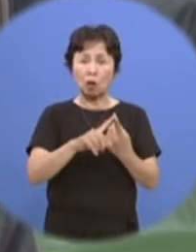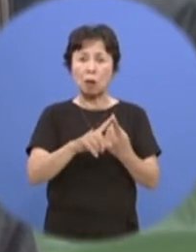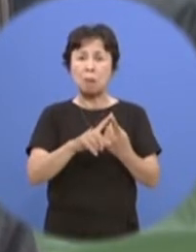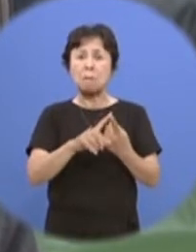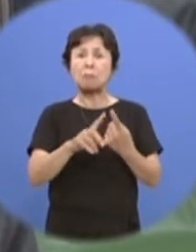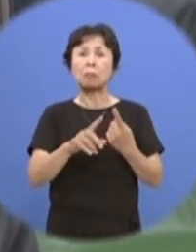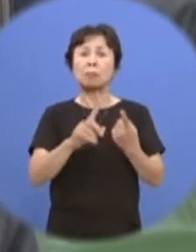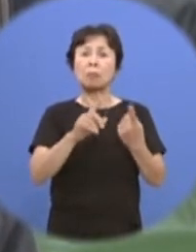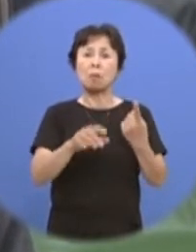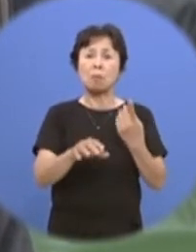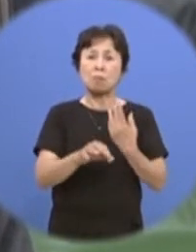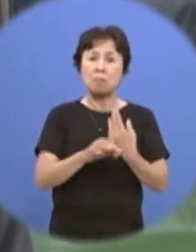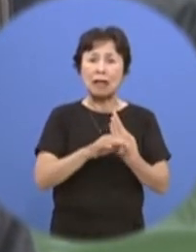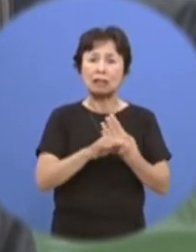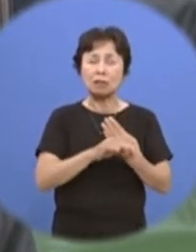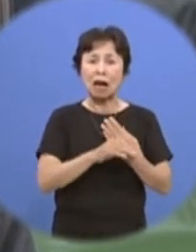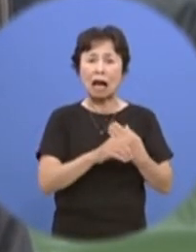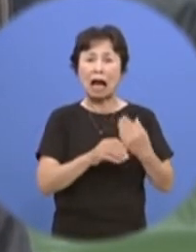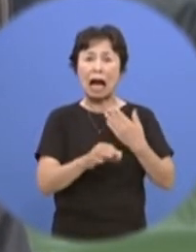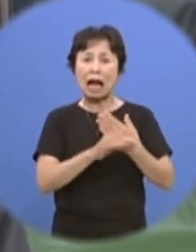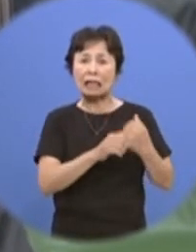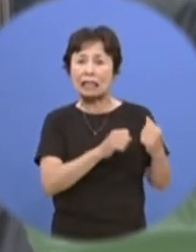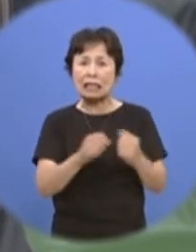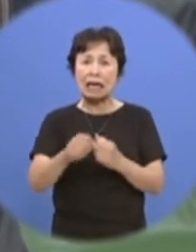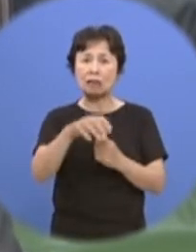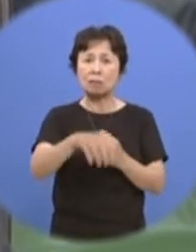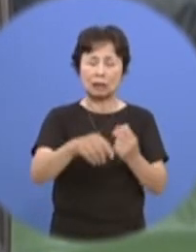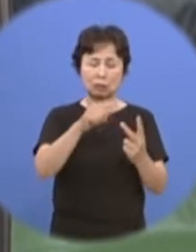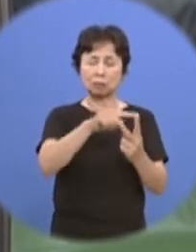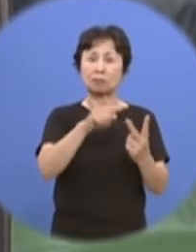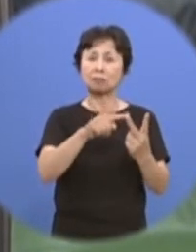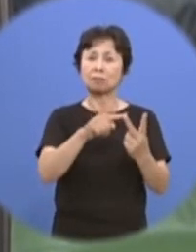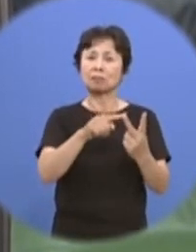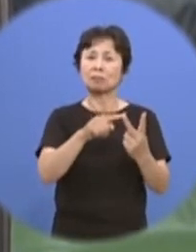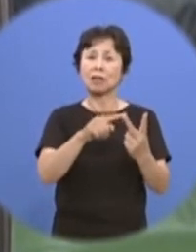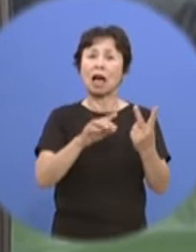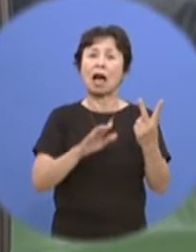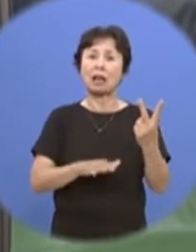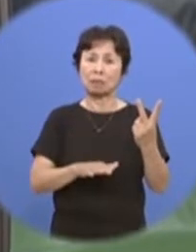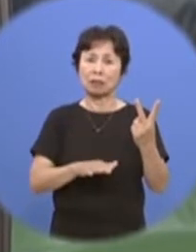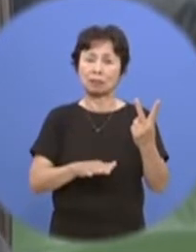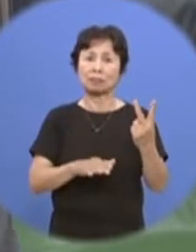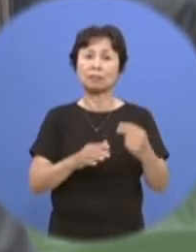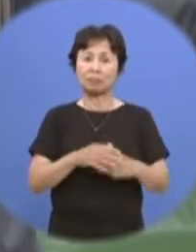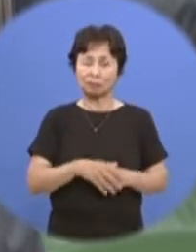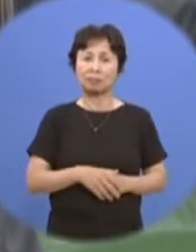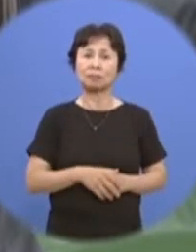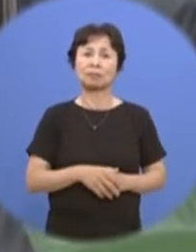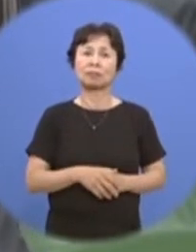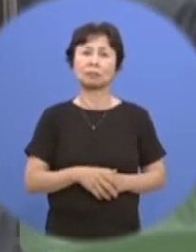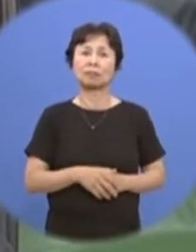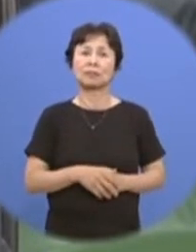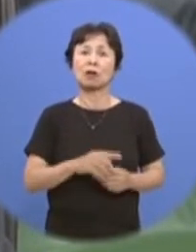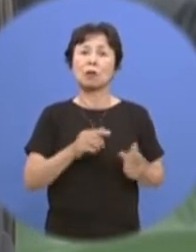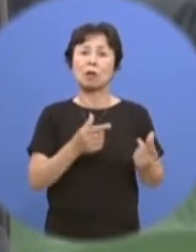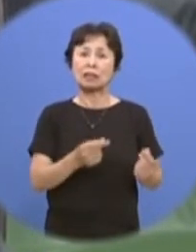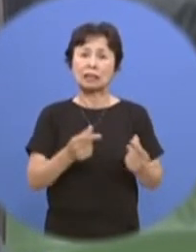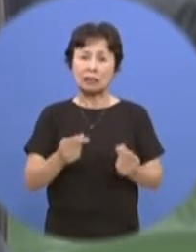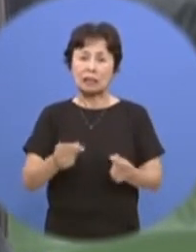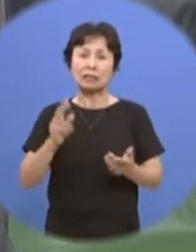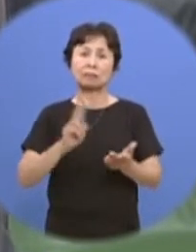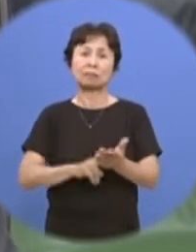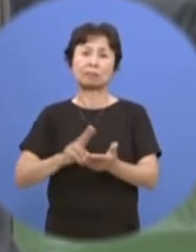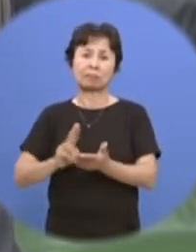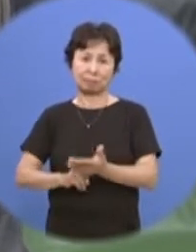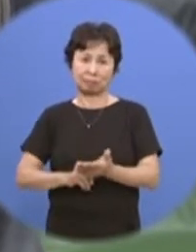て難を逃れるような避難場所というのが、うん、これは地震津波と同じようにあり得るんですね、はい、でこれもちゃんと指定をしてまし